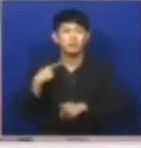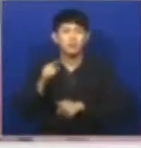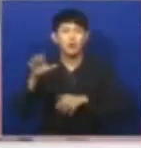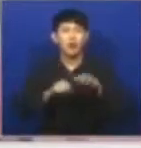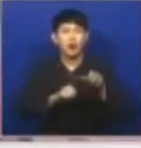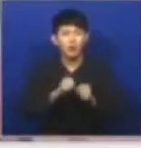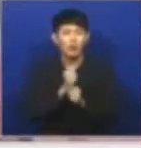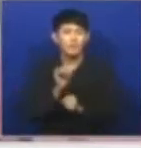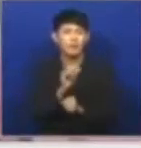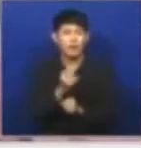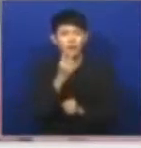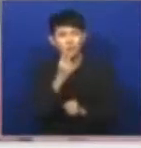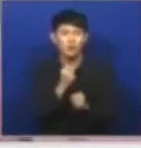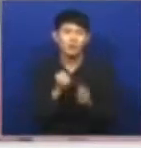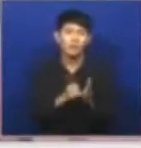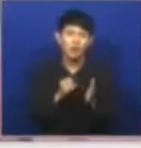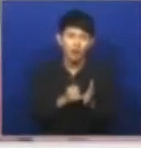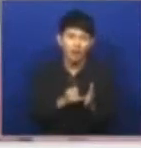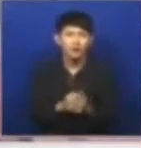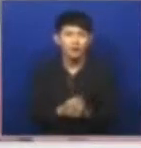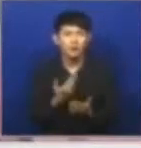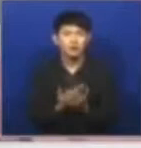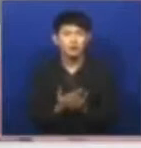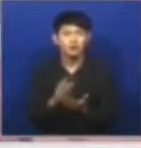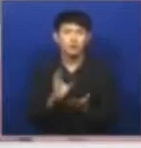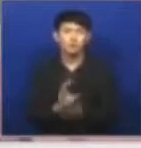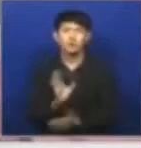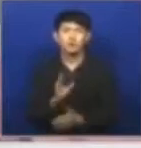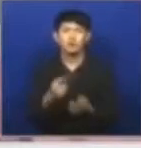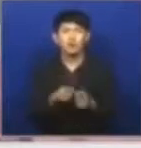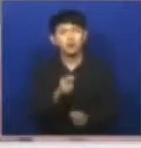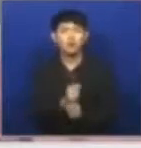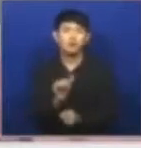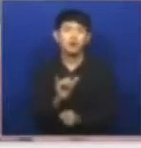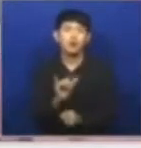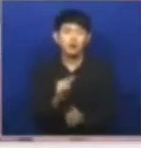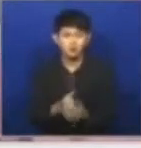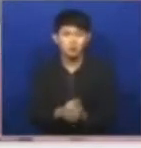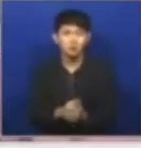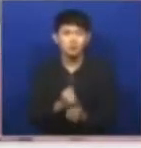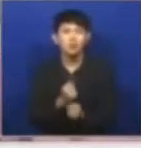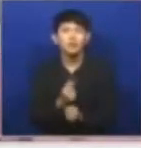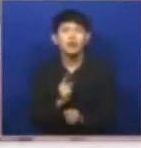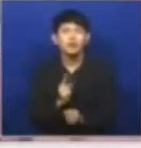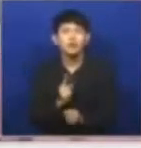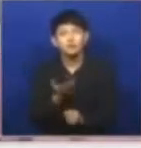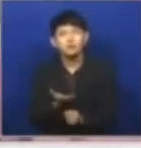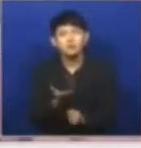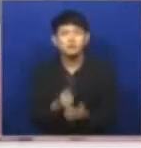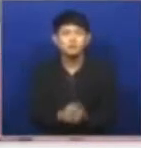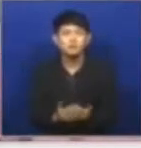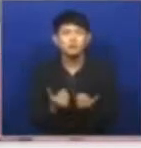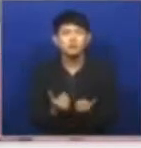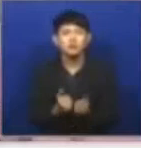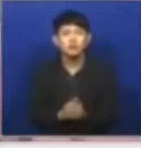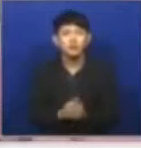ที่ทำได้ง่ายไม่ต้องใช้งบประมาณมากแต่ท่านก็ยังไม่ทำท่านทำอะไรอยู่ในเรื่องกระ